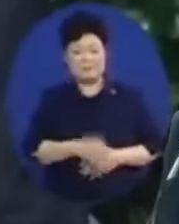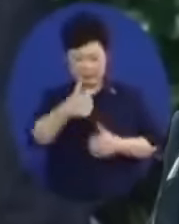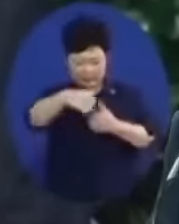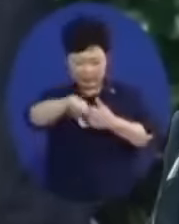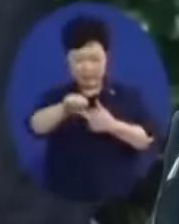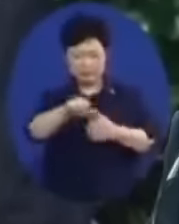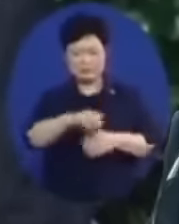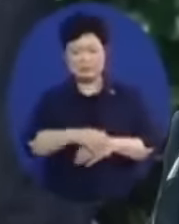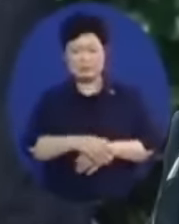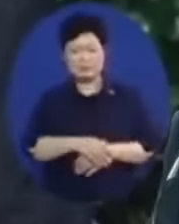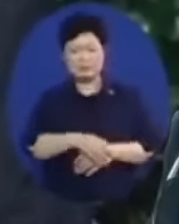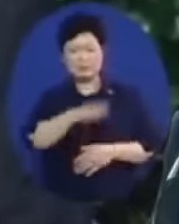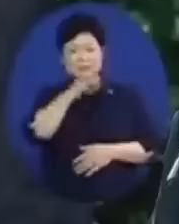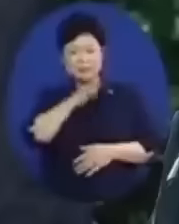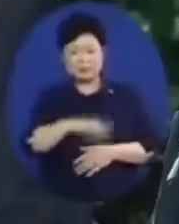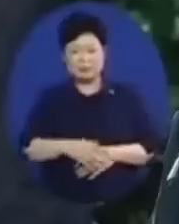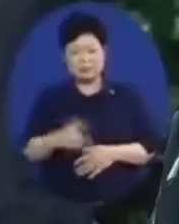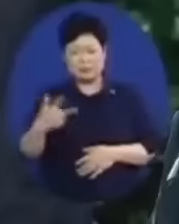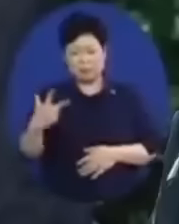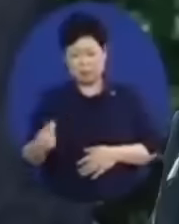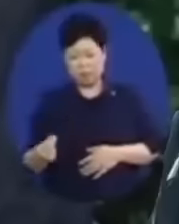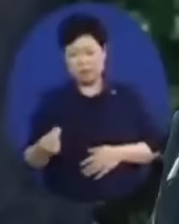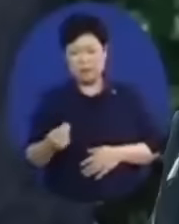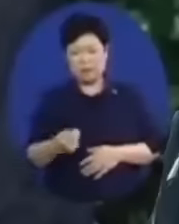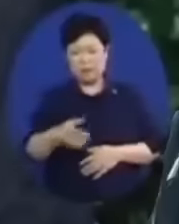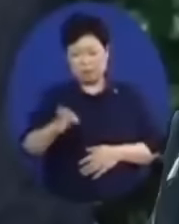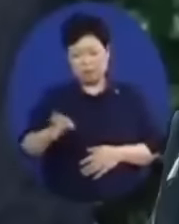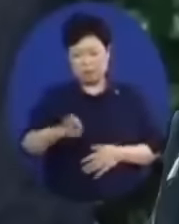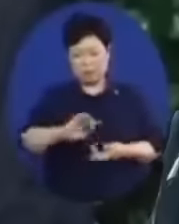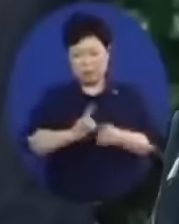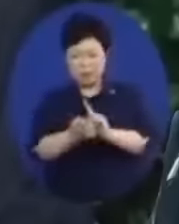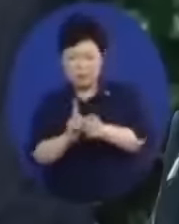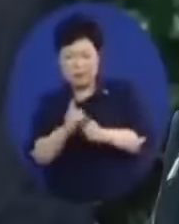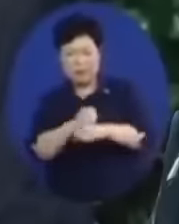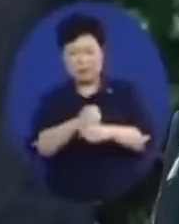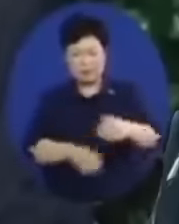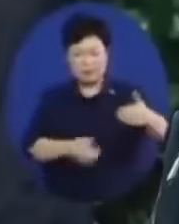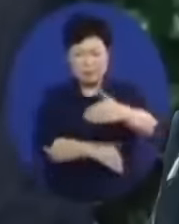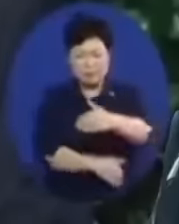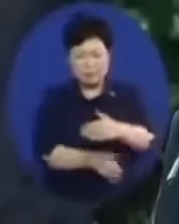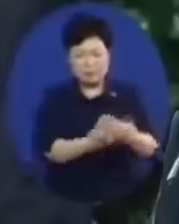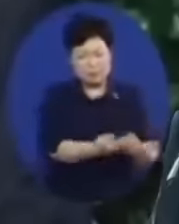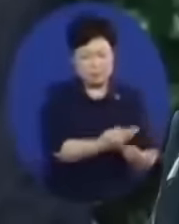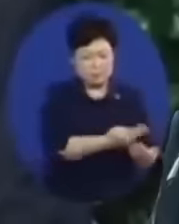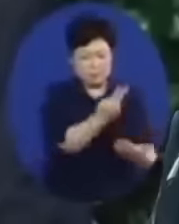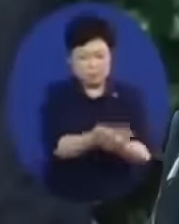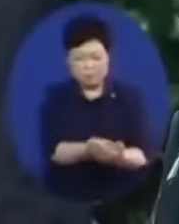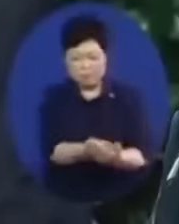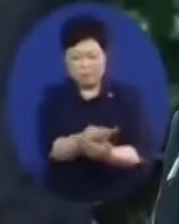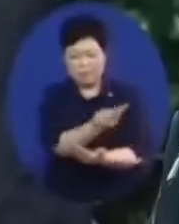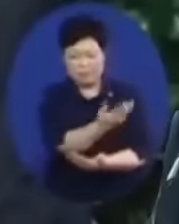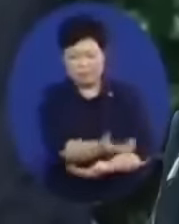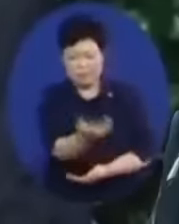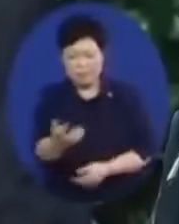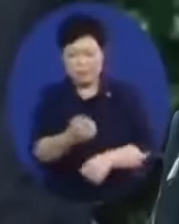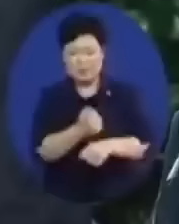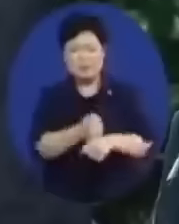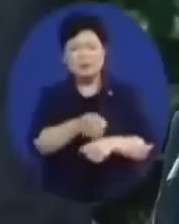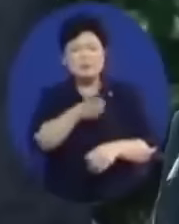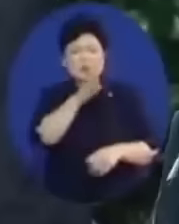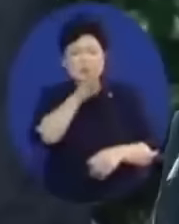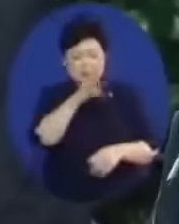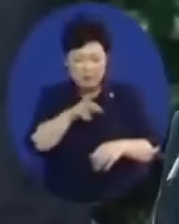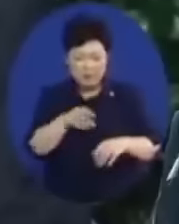아들을 대소변 다 갈려내고 품에 안고 이리저리 옮겨주고 나중에 걷기 시작할 때도 그런 말을